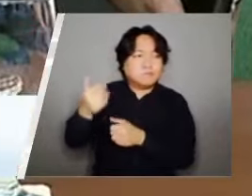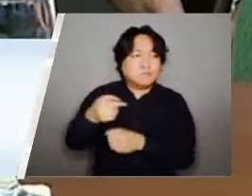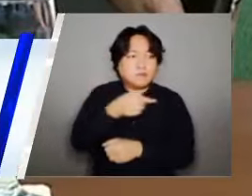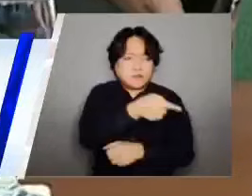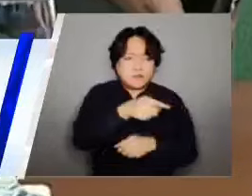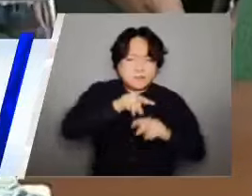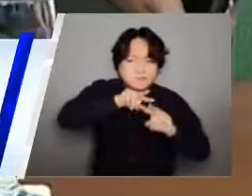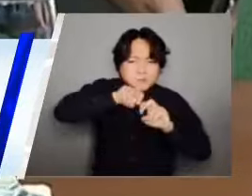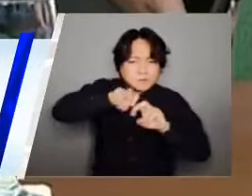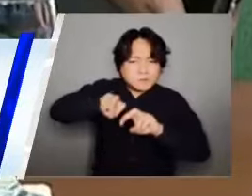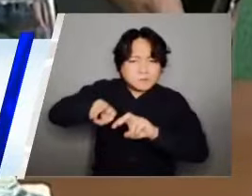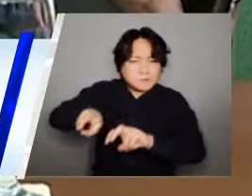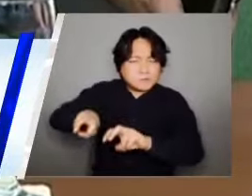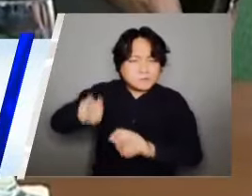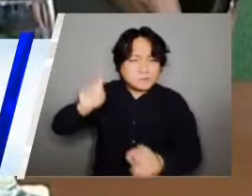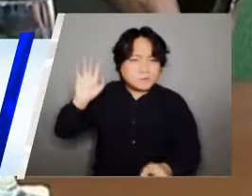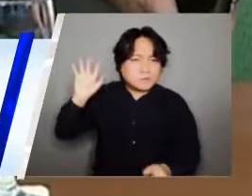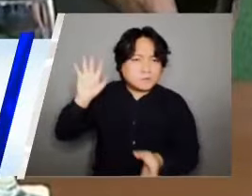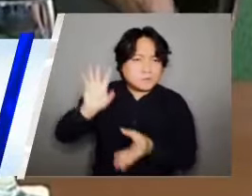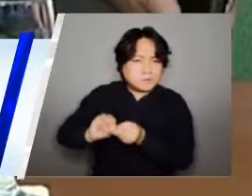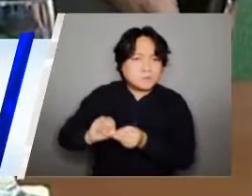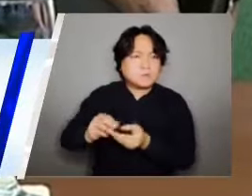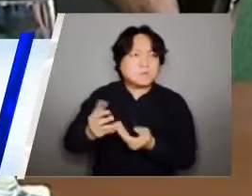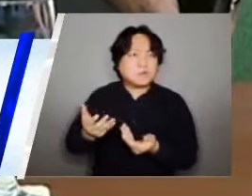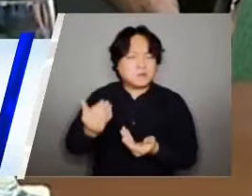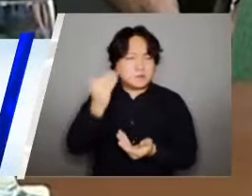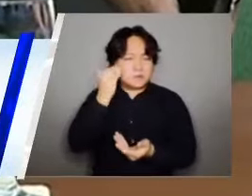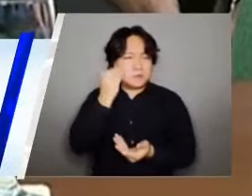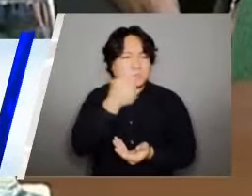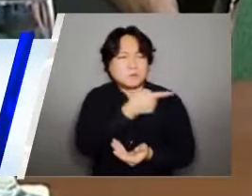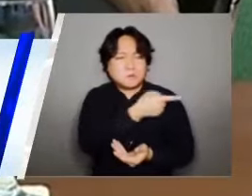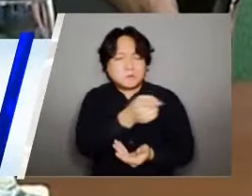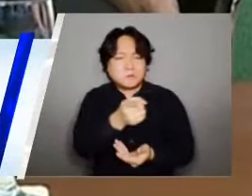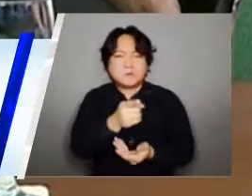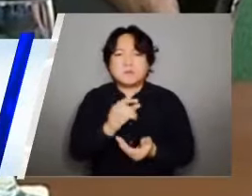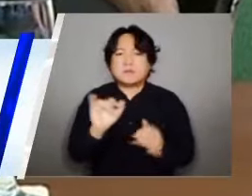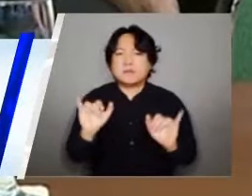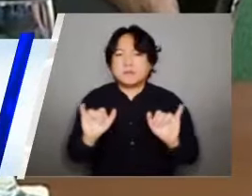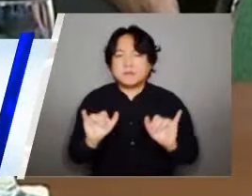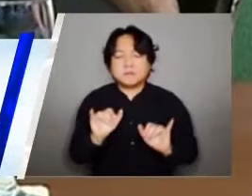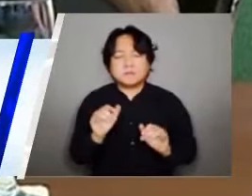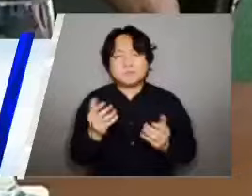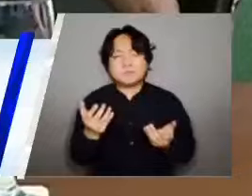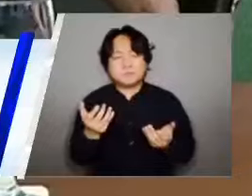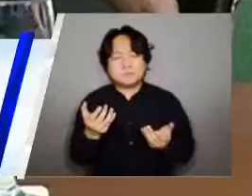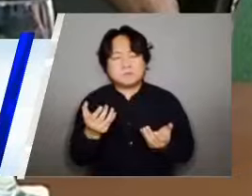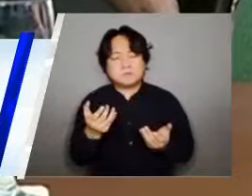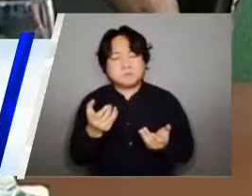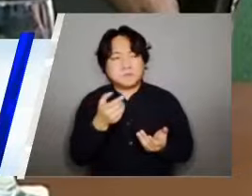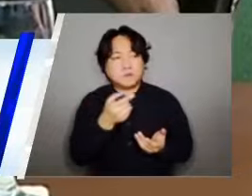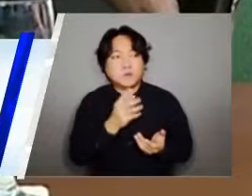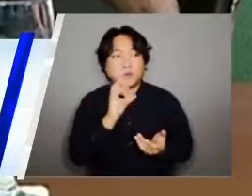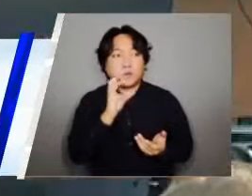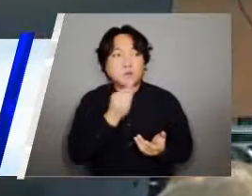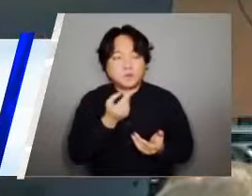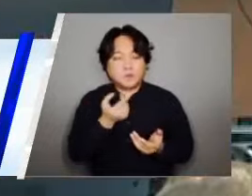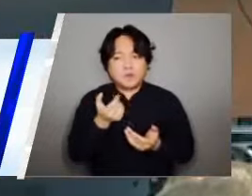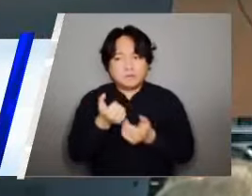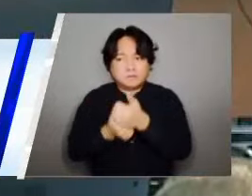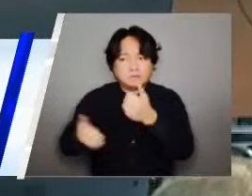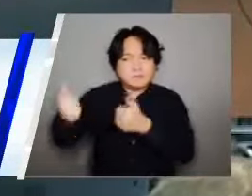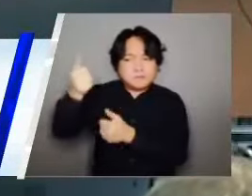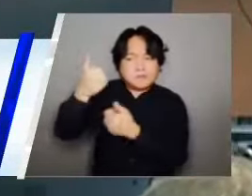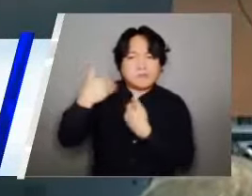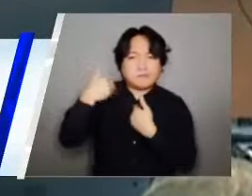rin po ng committee po especially CHED by our Madam Chairman ah Who's really at the back of Everything po